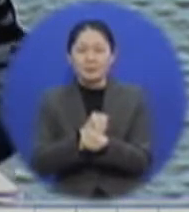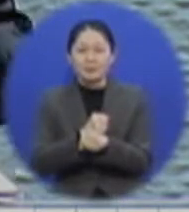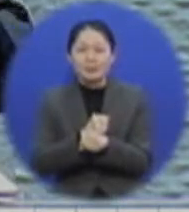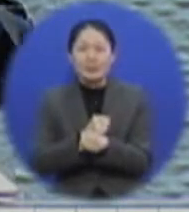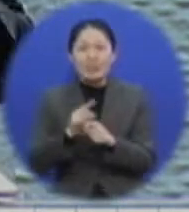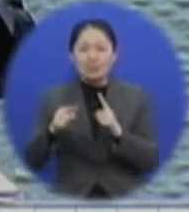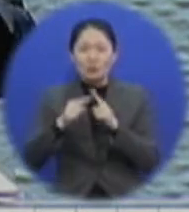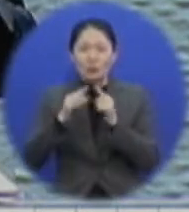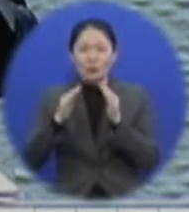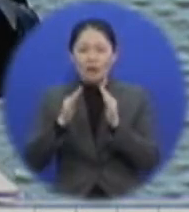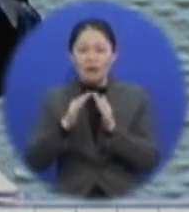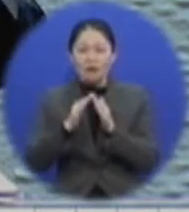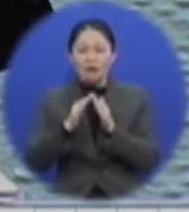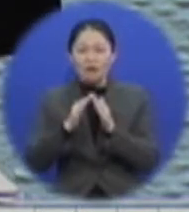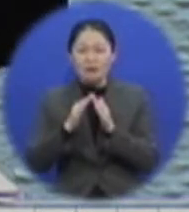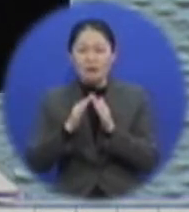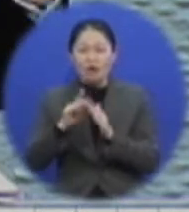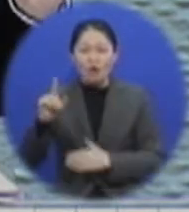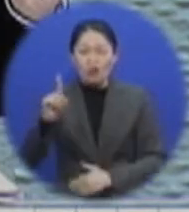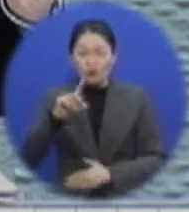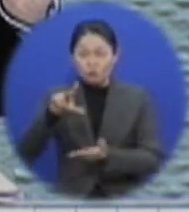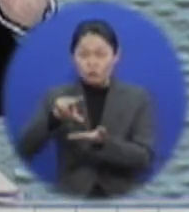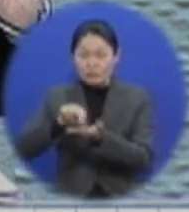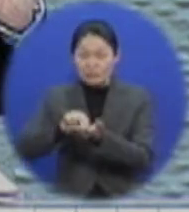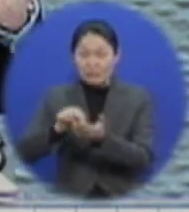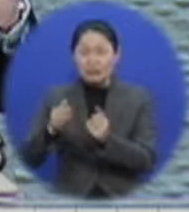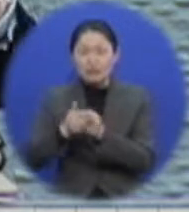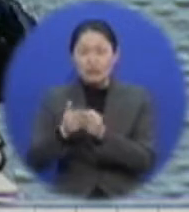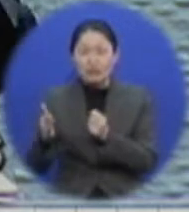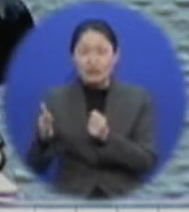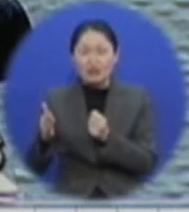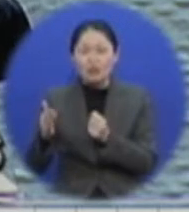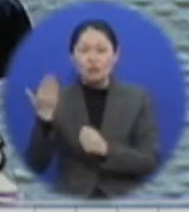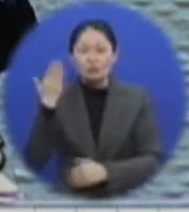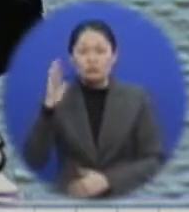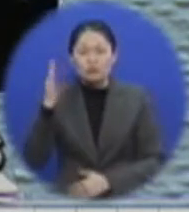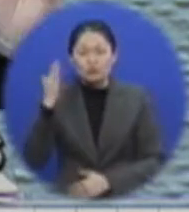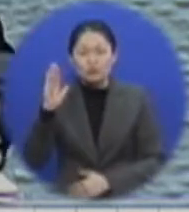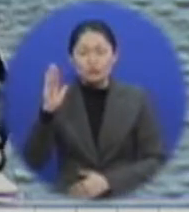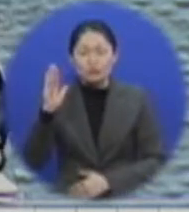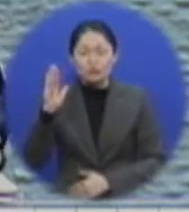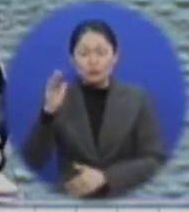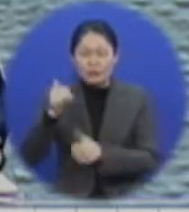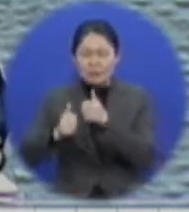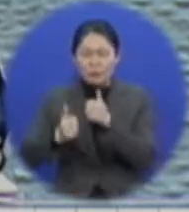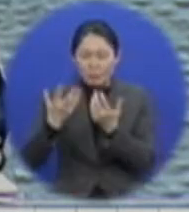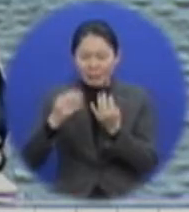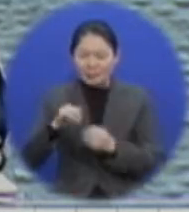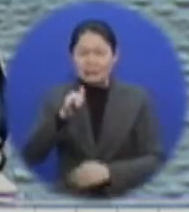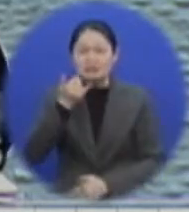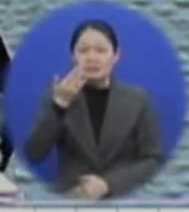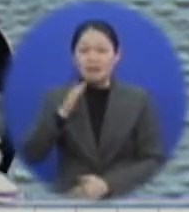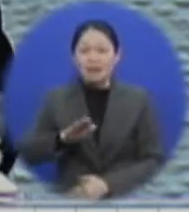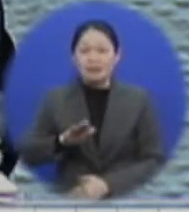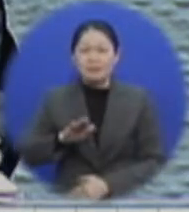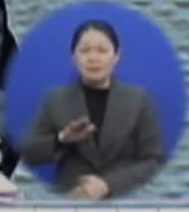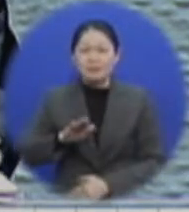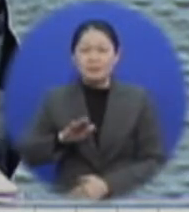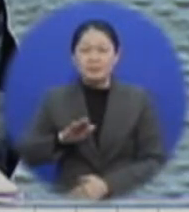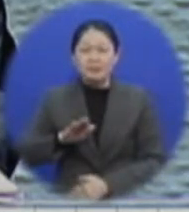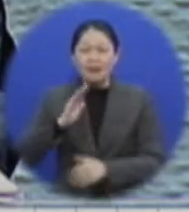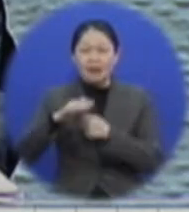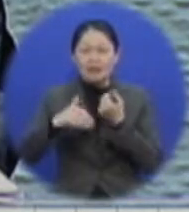교회 어떤 문제로 인해서 요즘 참 시험이 많지만 그러나